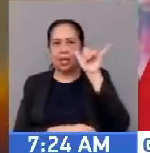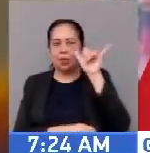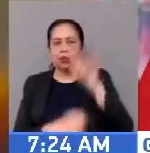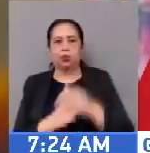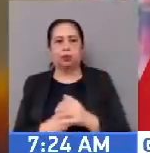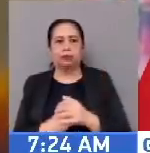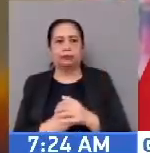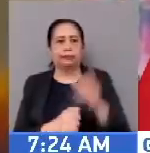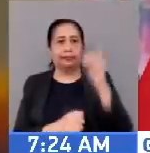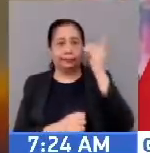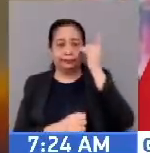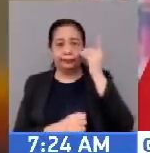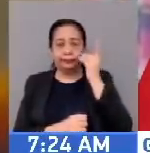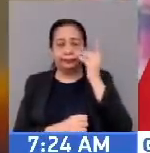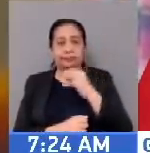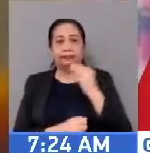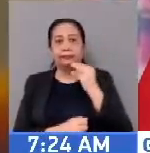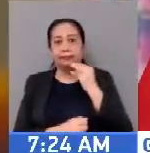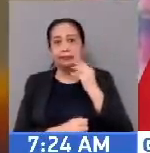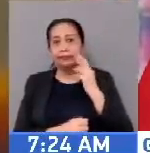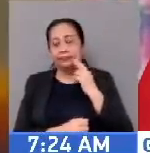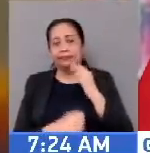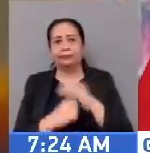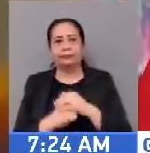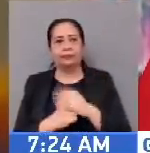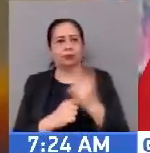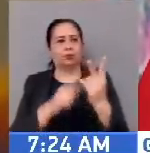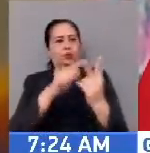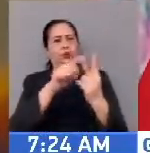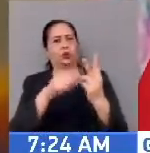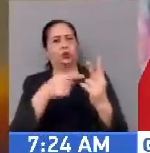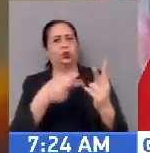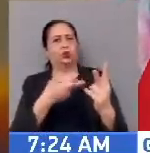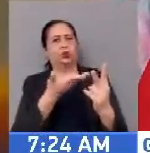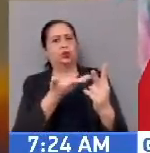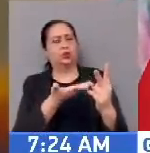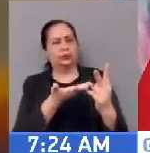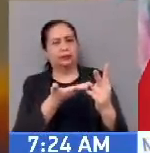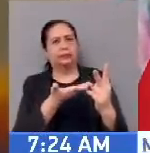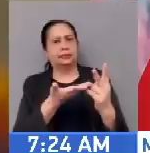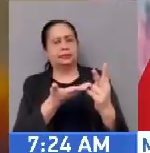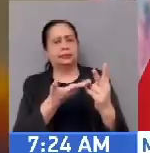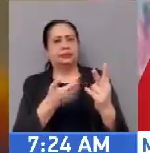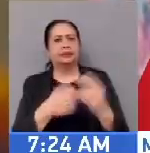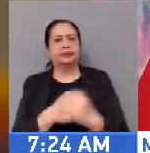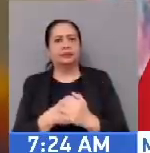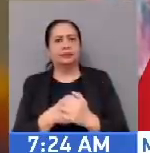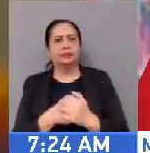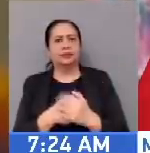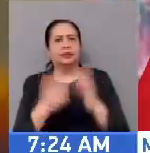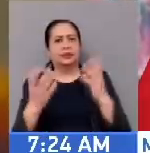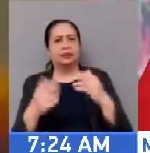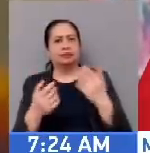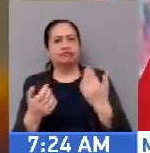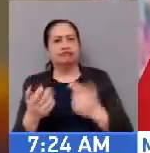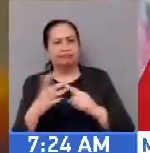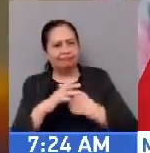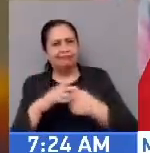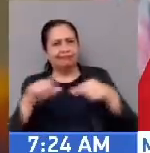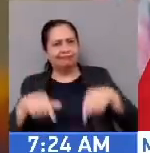Marian ay dalawa sa mga homegrown talents ng GMA